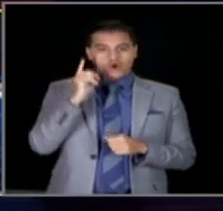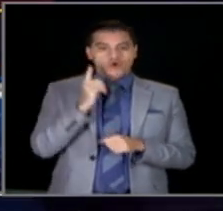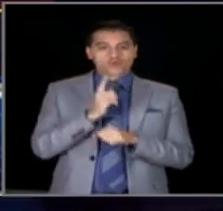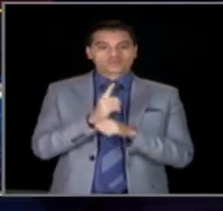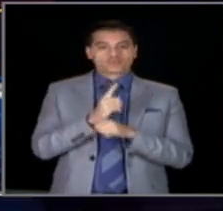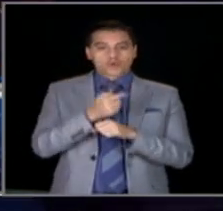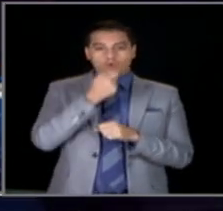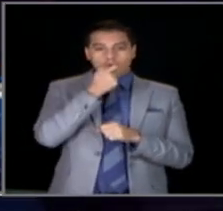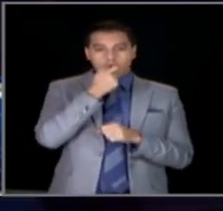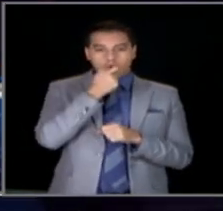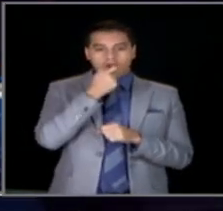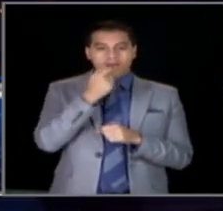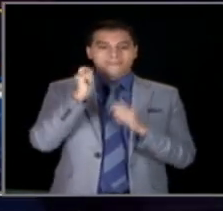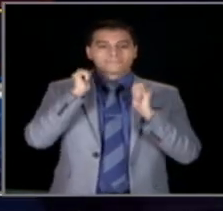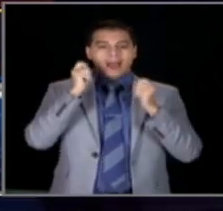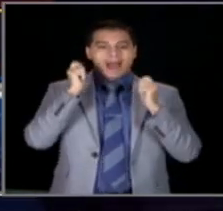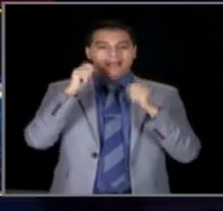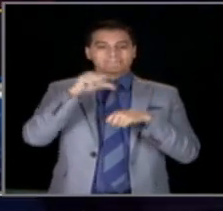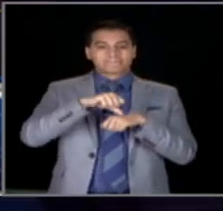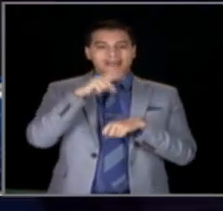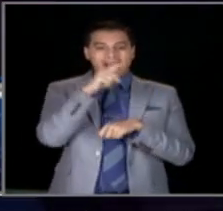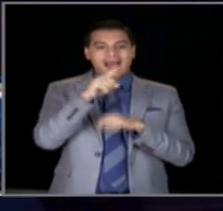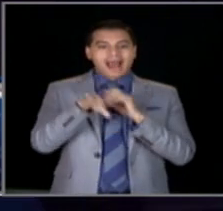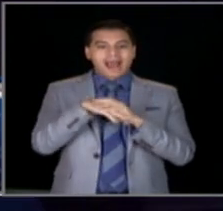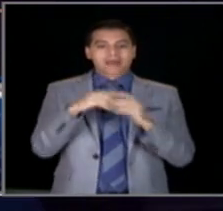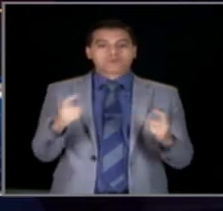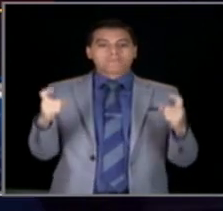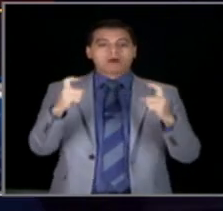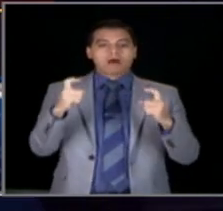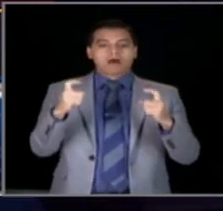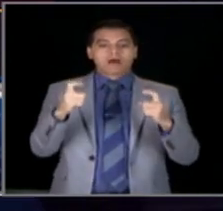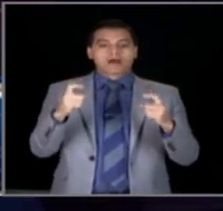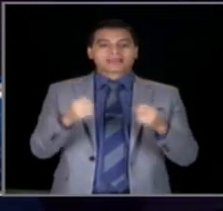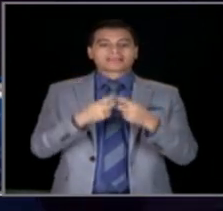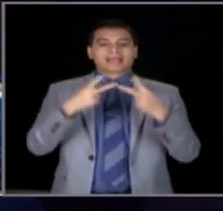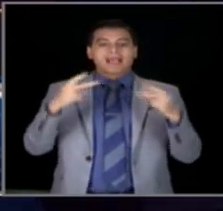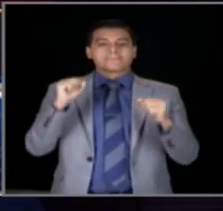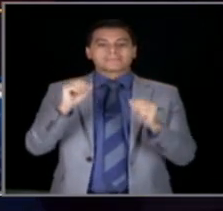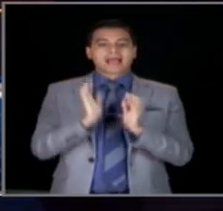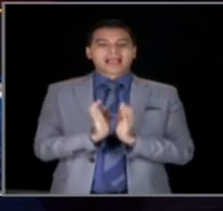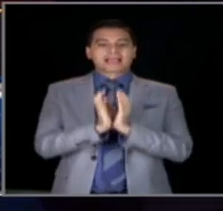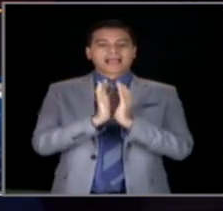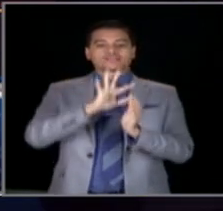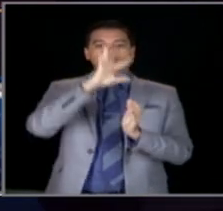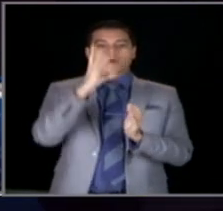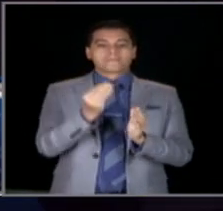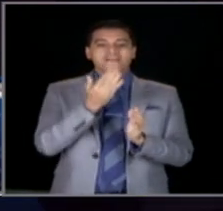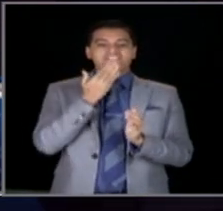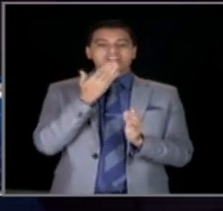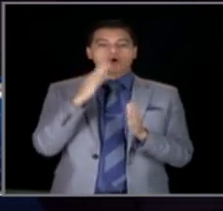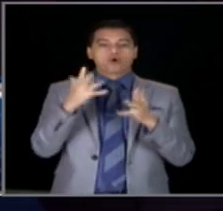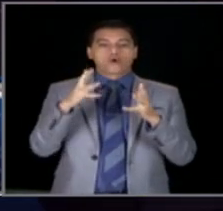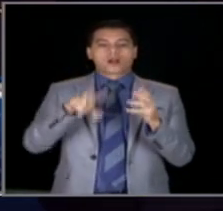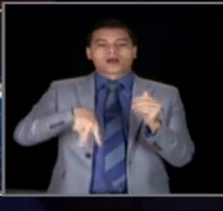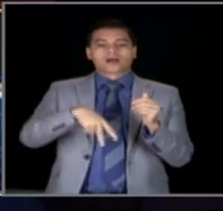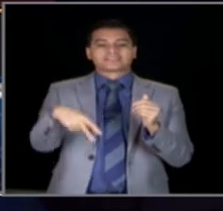من هو الحكم المغربي الذي أدار المباراة النهائية في كأس الأمم الإفريقية لكرة القدم